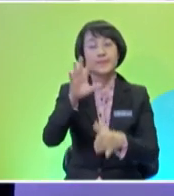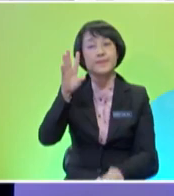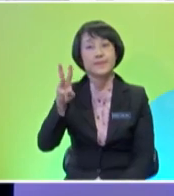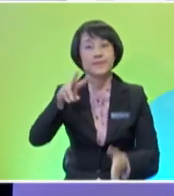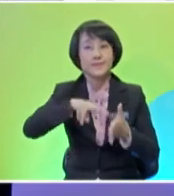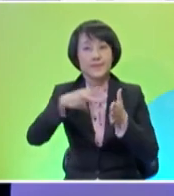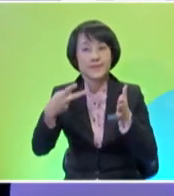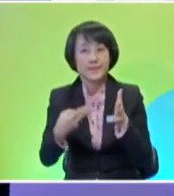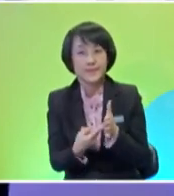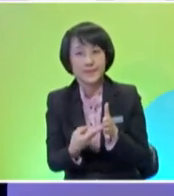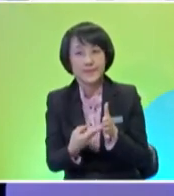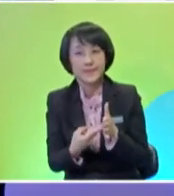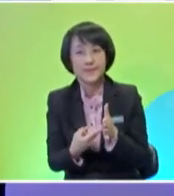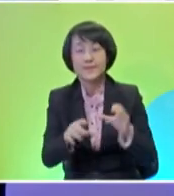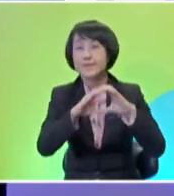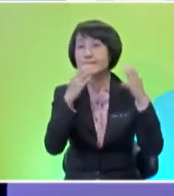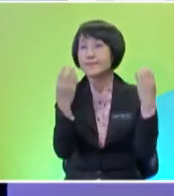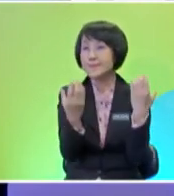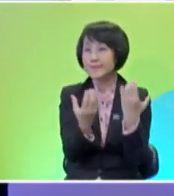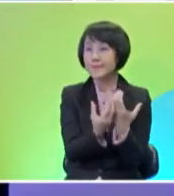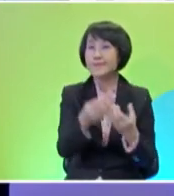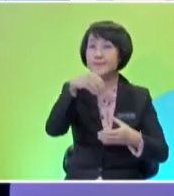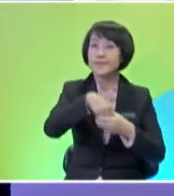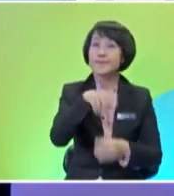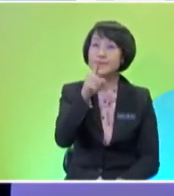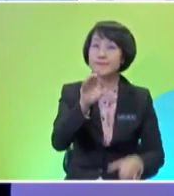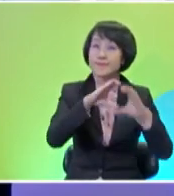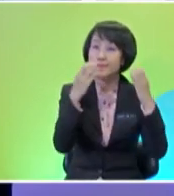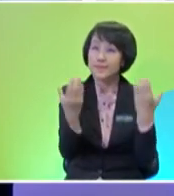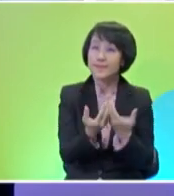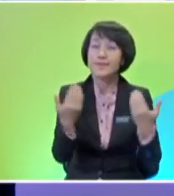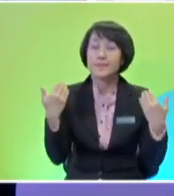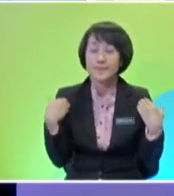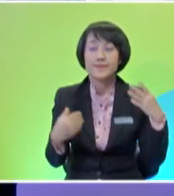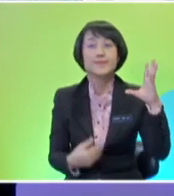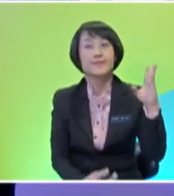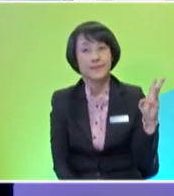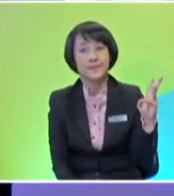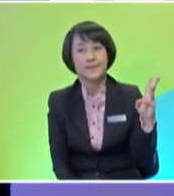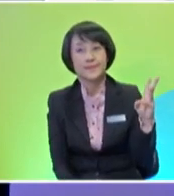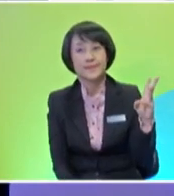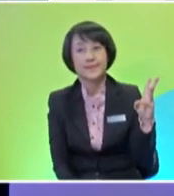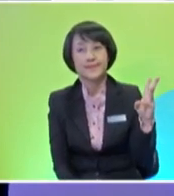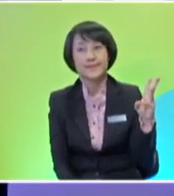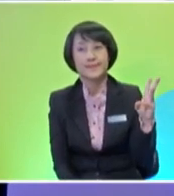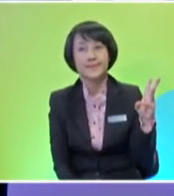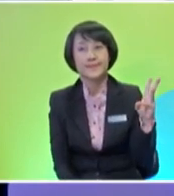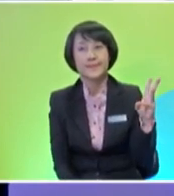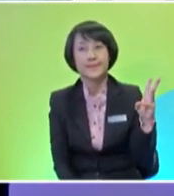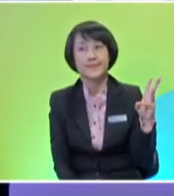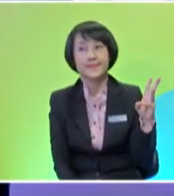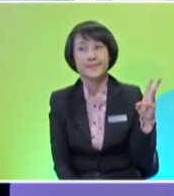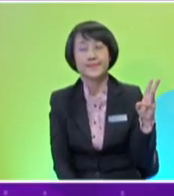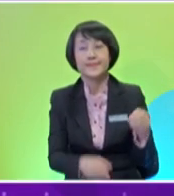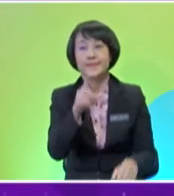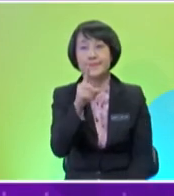kita kena kumpulkan dalam satu kumpulan ada 6 jadi Oke kita kumpulkan satu